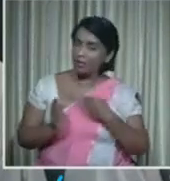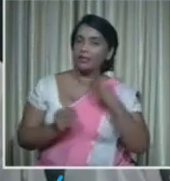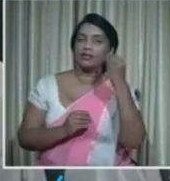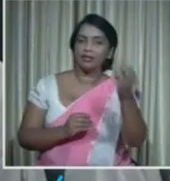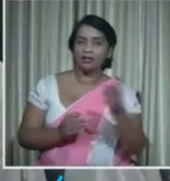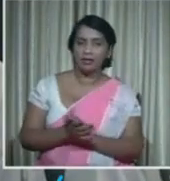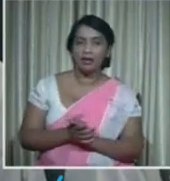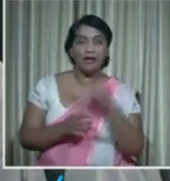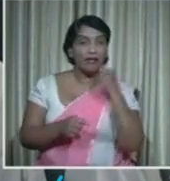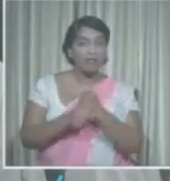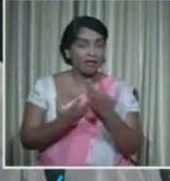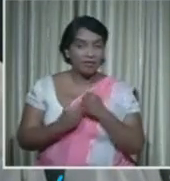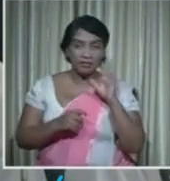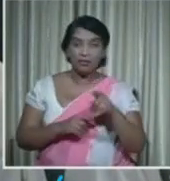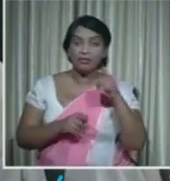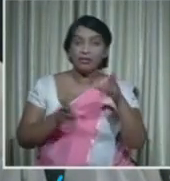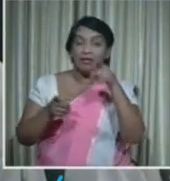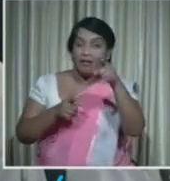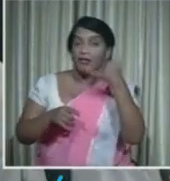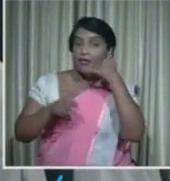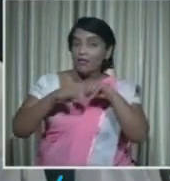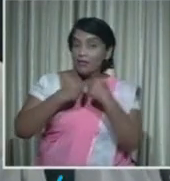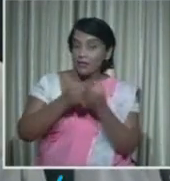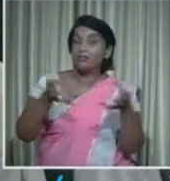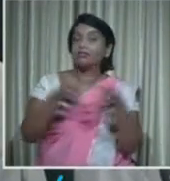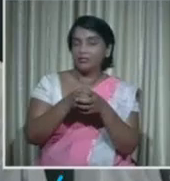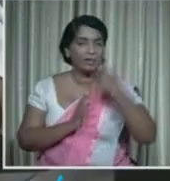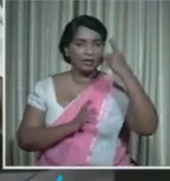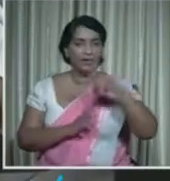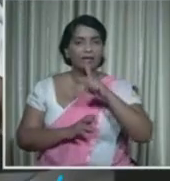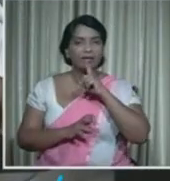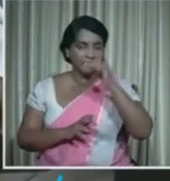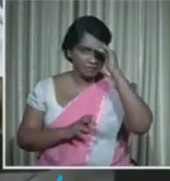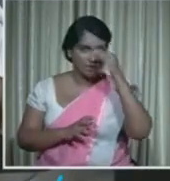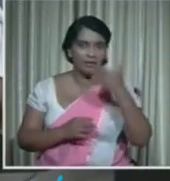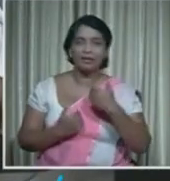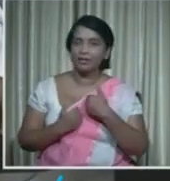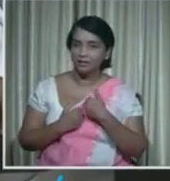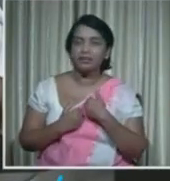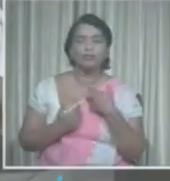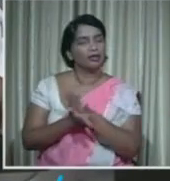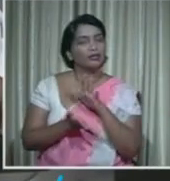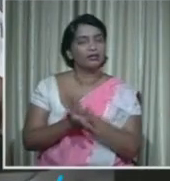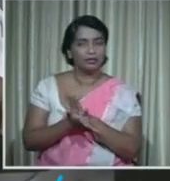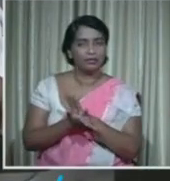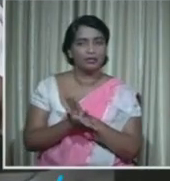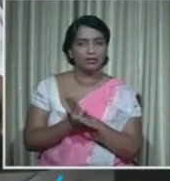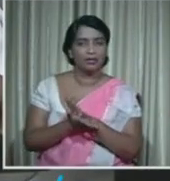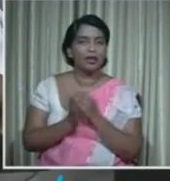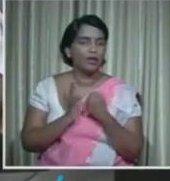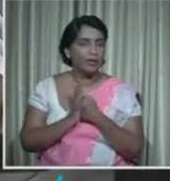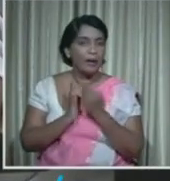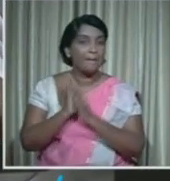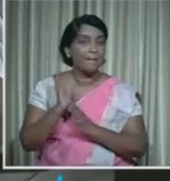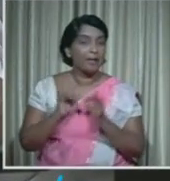දෙන්න. ආණ්ඩු ගන්න එක කෙසේ වෙතත් සමුනාසලා සමුනාසලා මම ඉතාමත්ම සතුටු වෙනවා ගරු